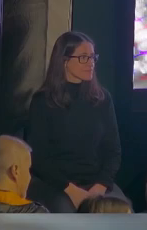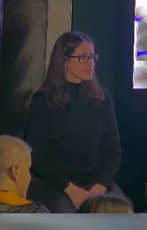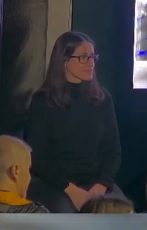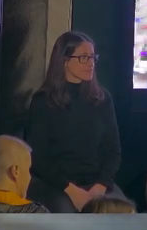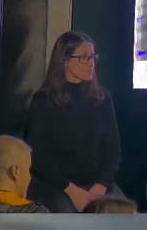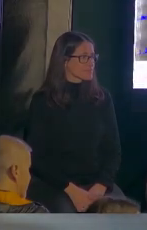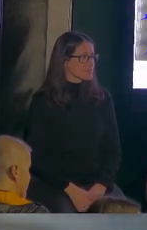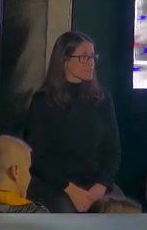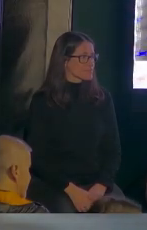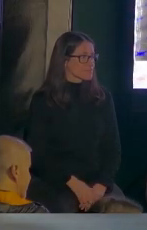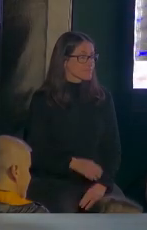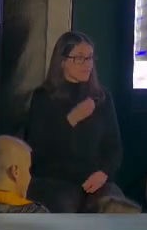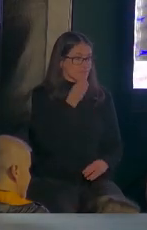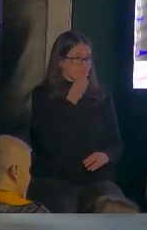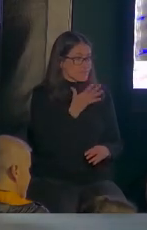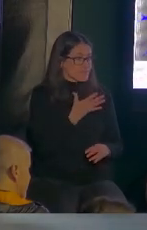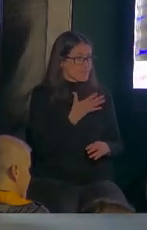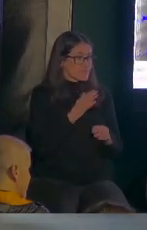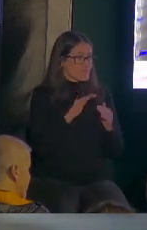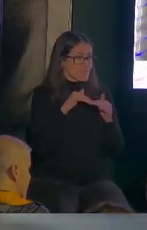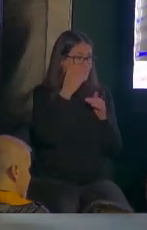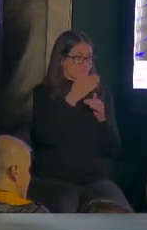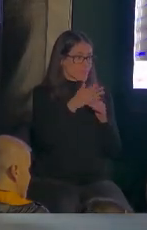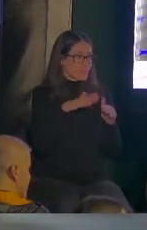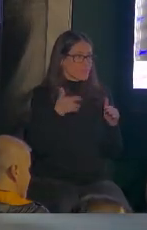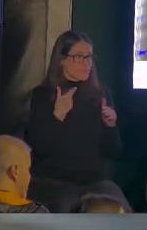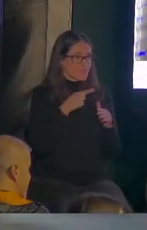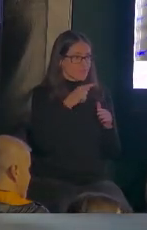I ara fora el podreu